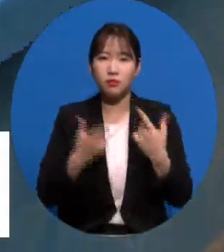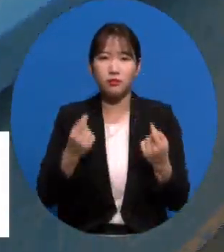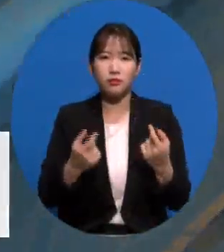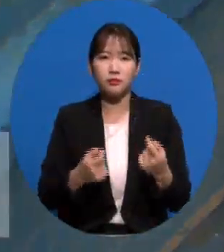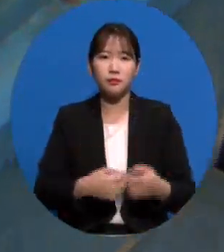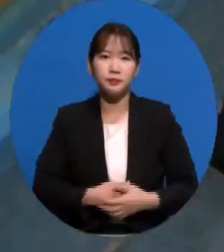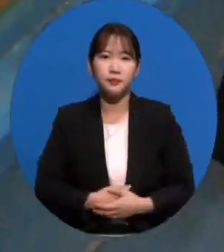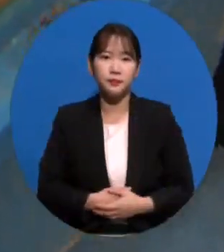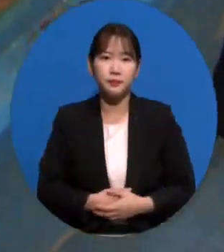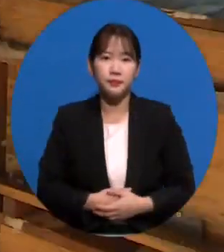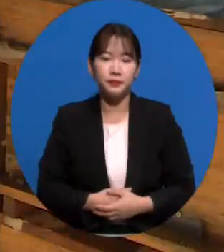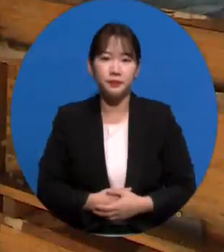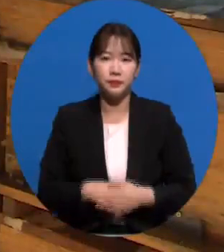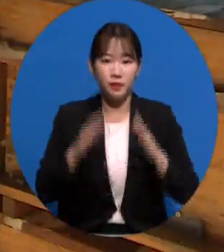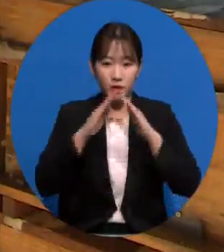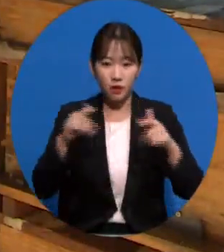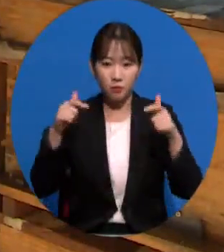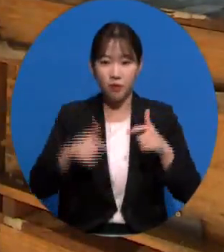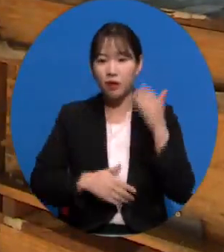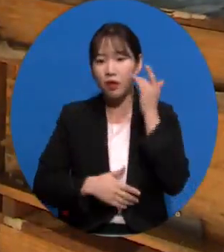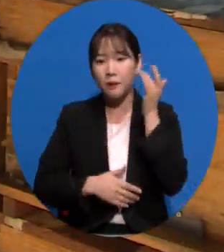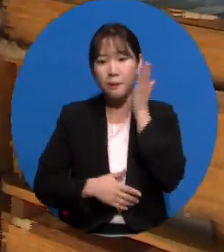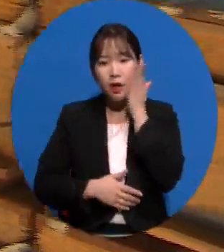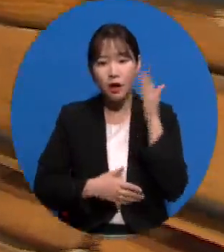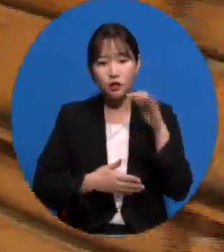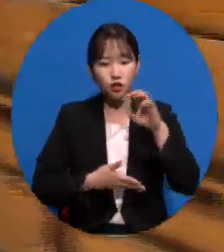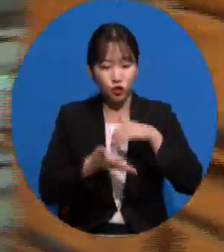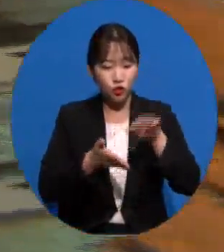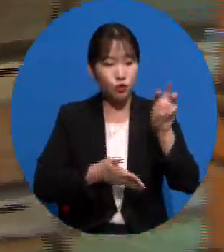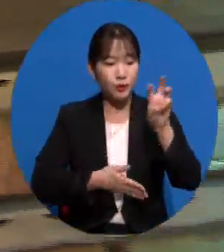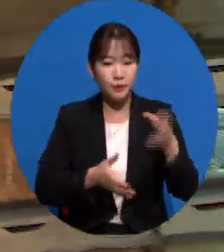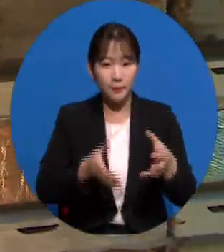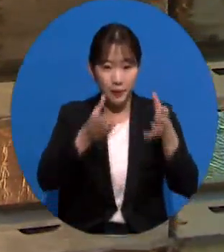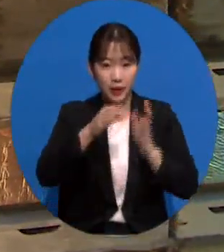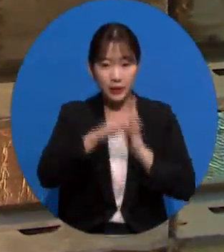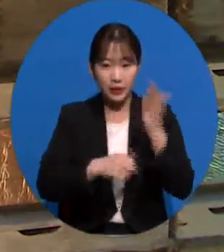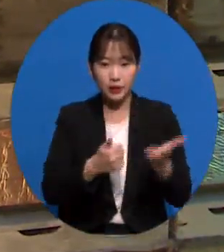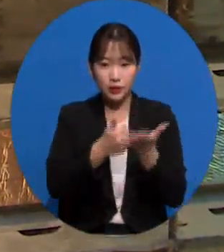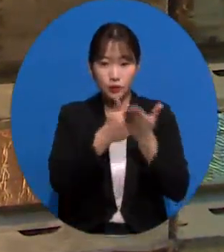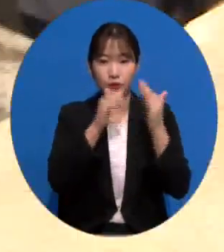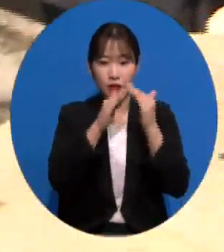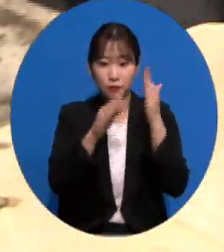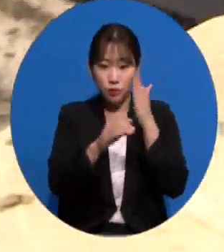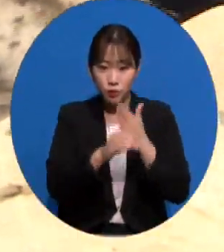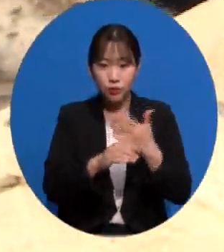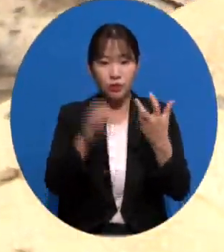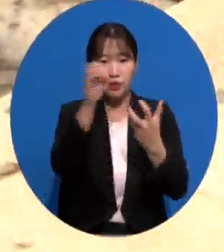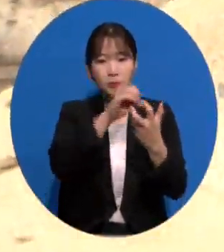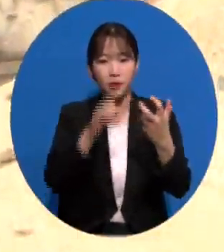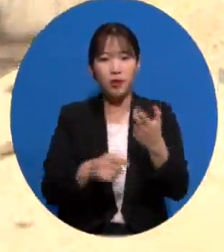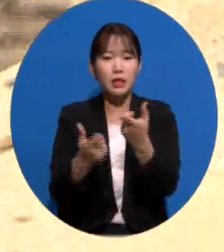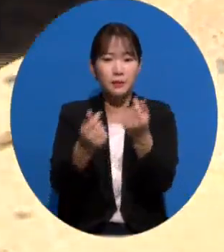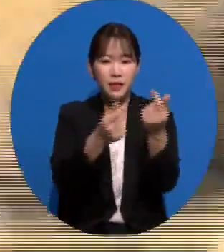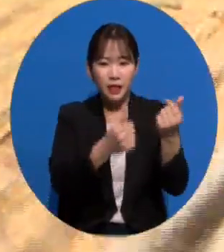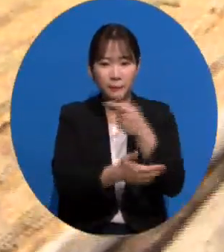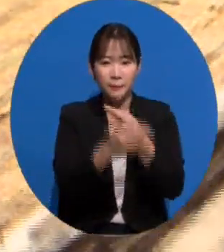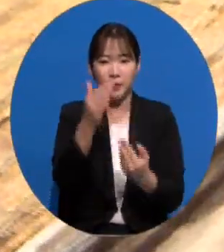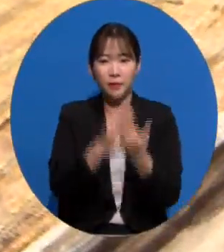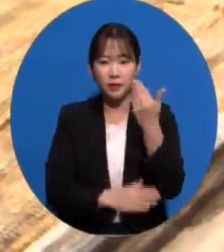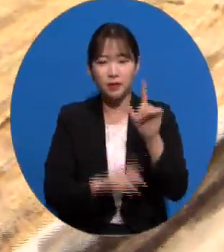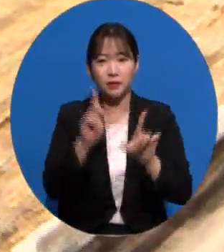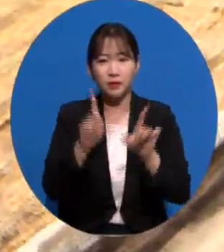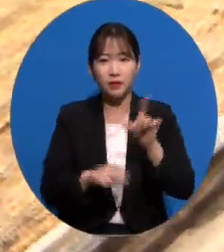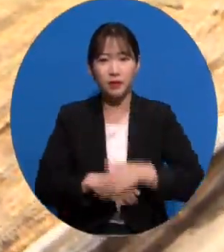어려운 정도. 전남에서 꿀벌 30통 이상을 키우는 양봉농가 가운데 70%가 이 같은 피해를 입은